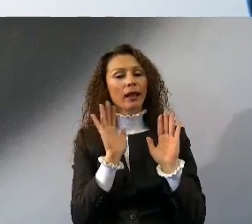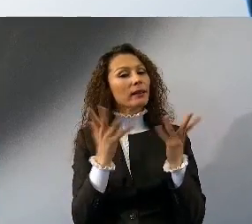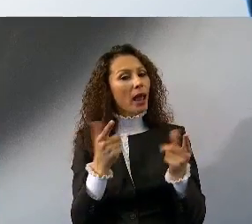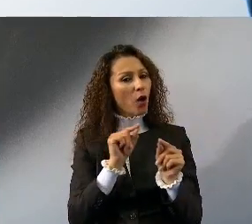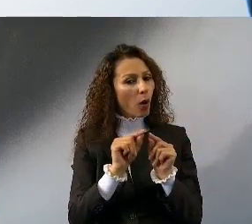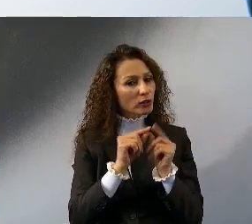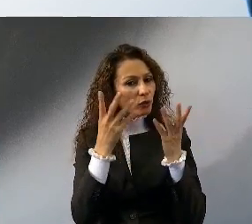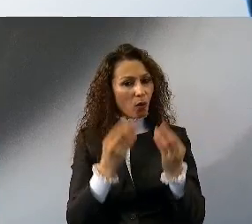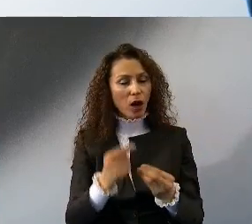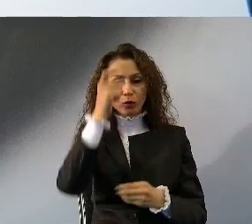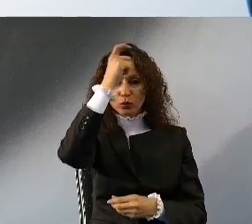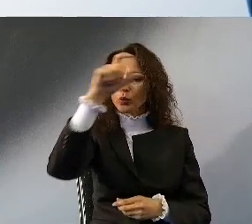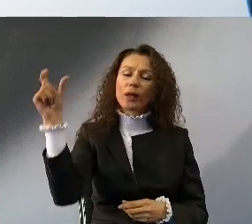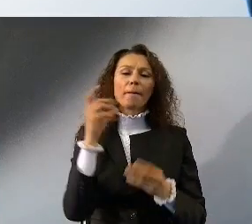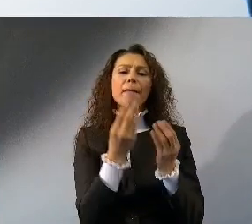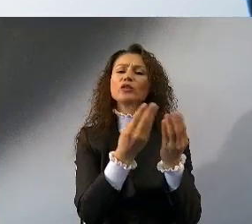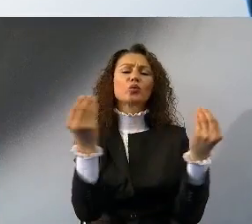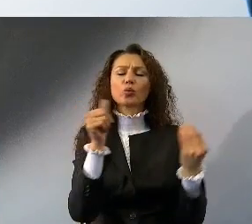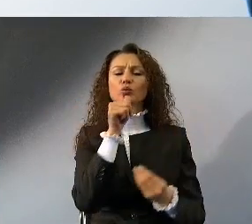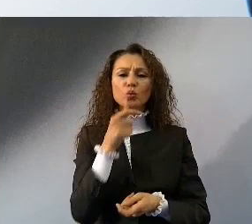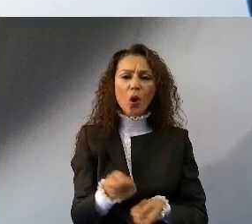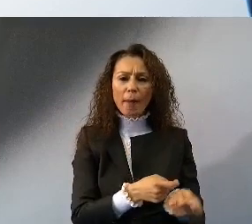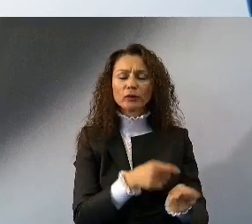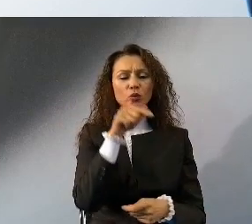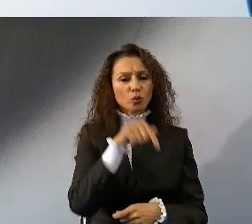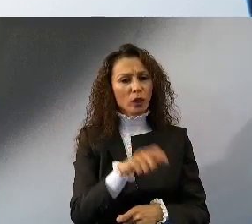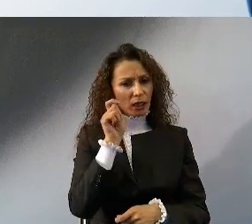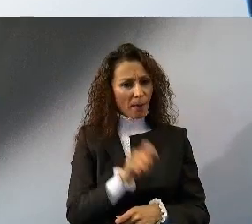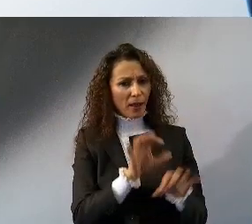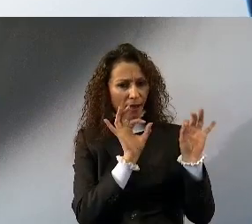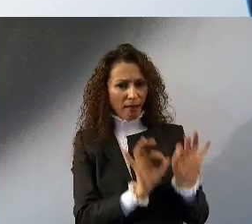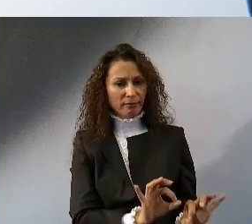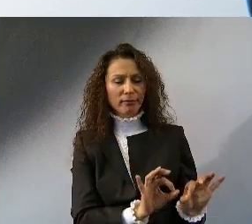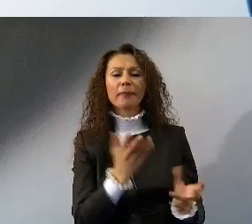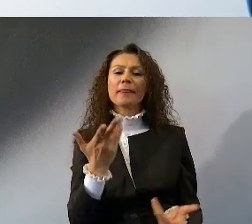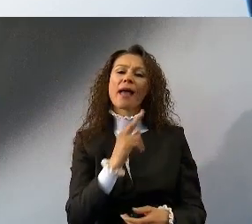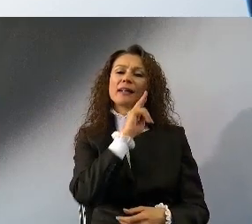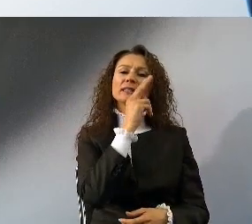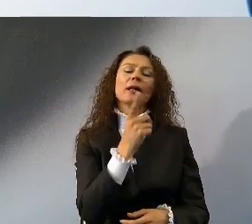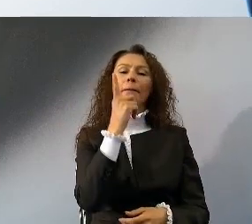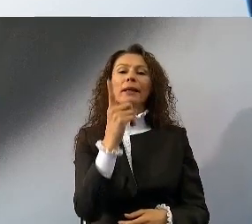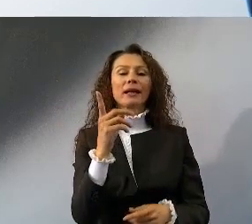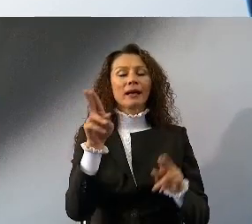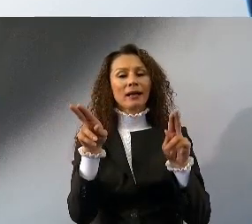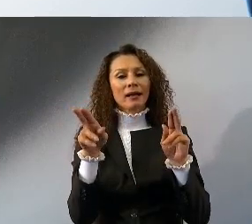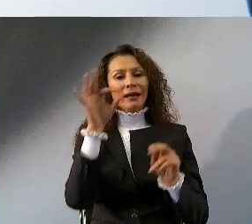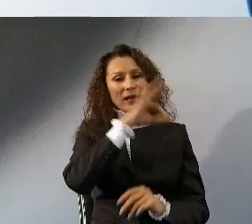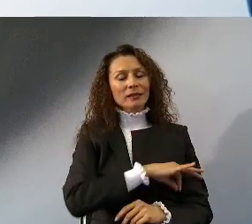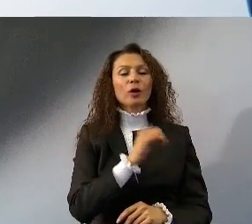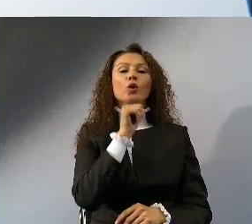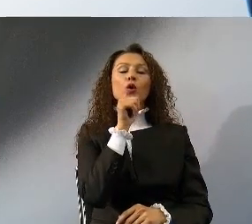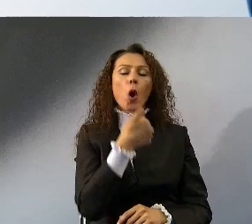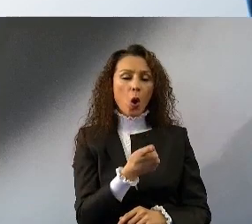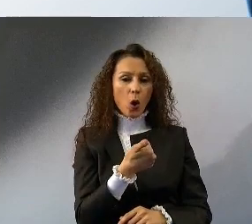de ekolojik olarak Türkiye'nin pek çok yerinde sulamanın şu yapıldığı haliyle ne yazık ki bir katma değeri yok.